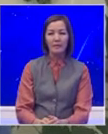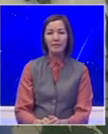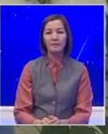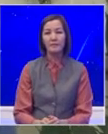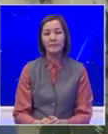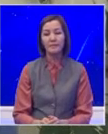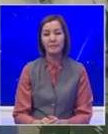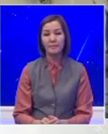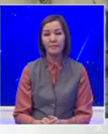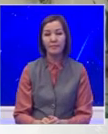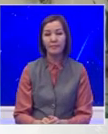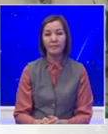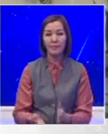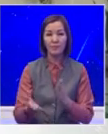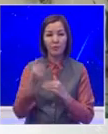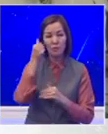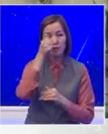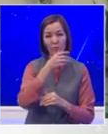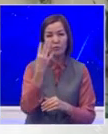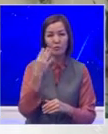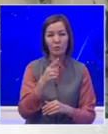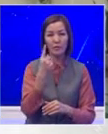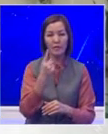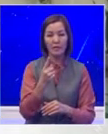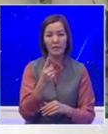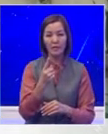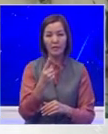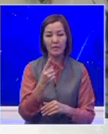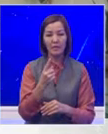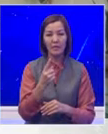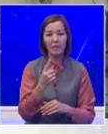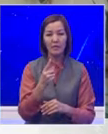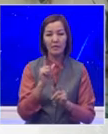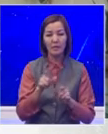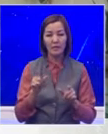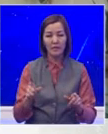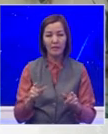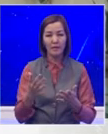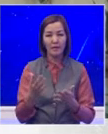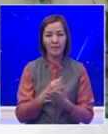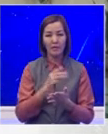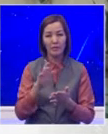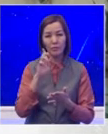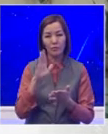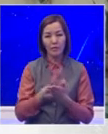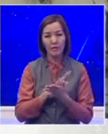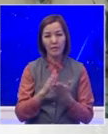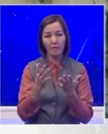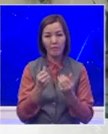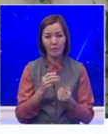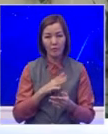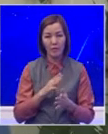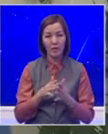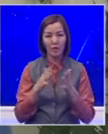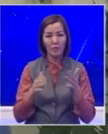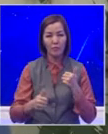гимназия в прошлом году 41 из 43 выпускников нашей гимназии стали обладателями государственного Гранта Для